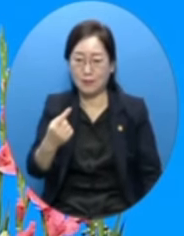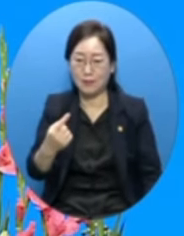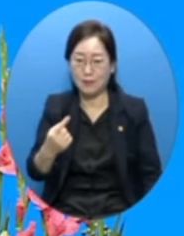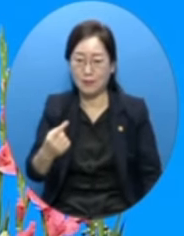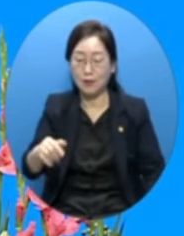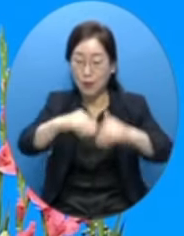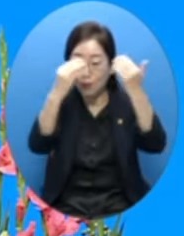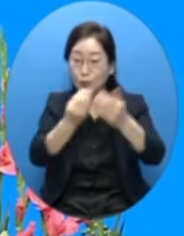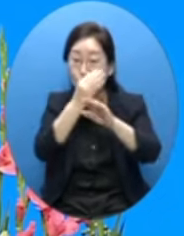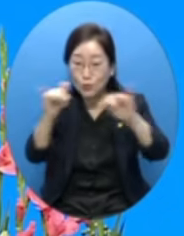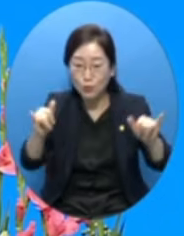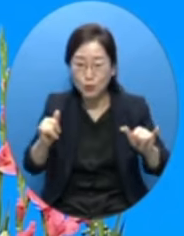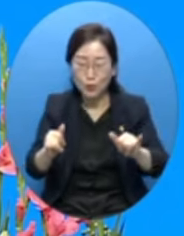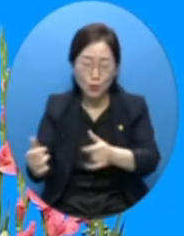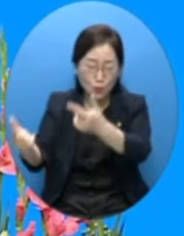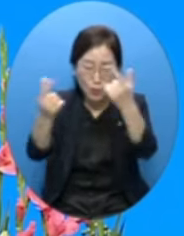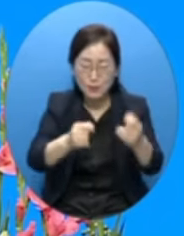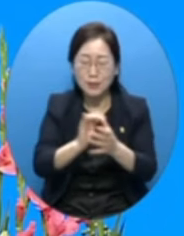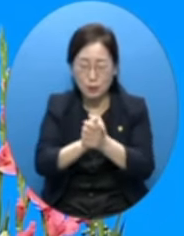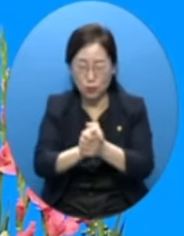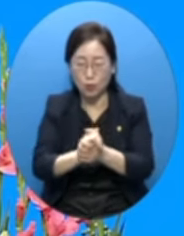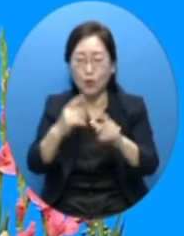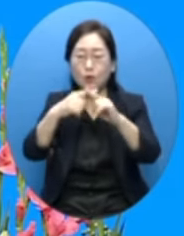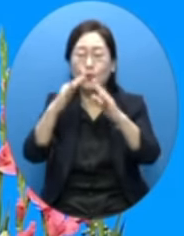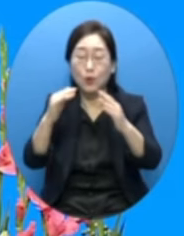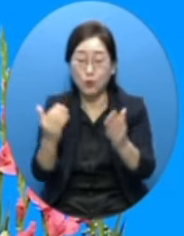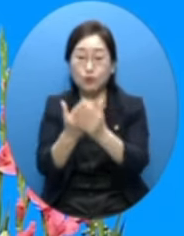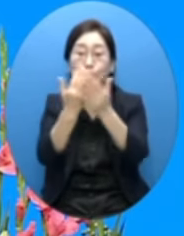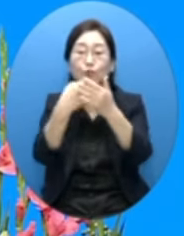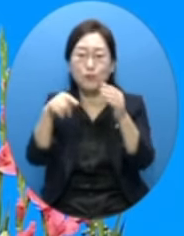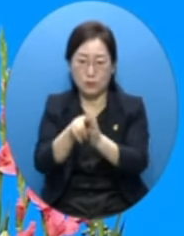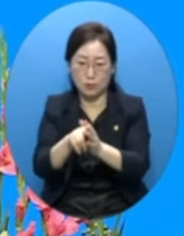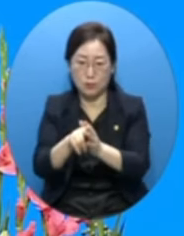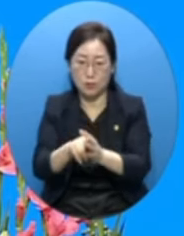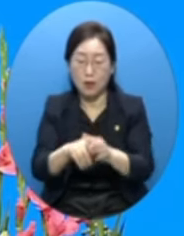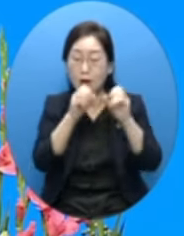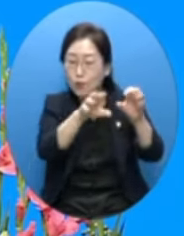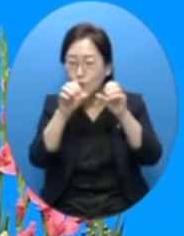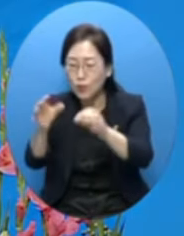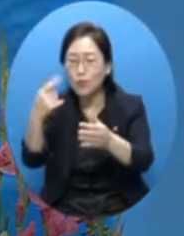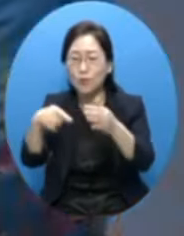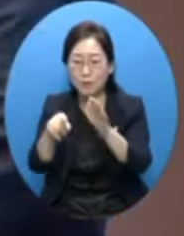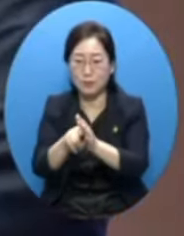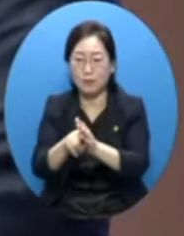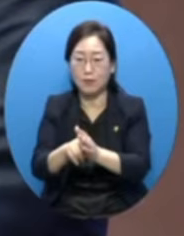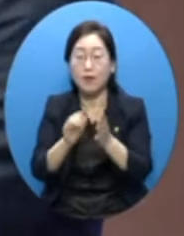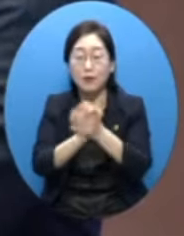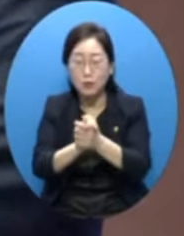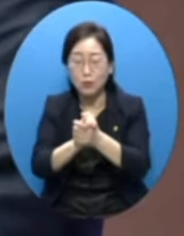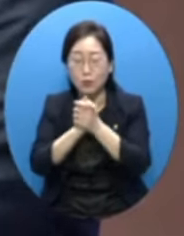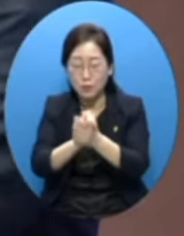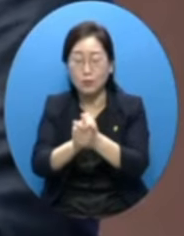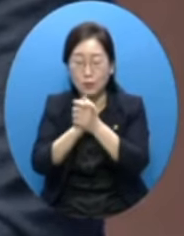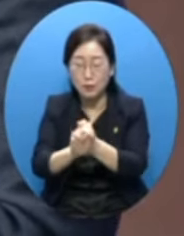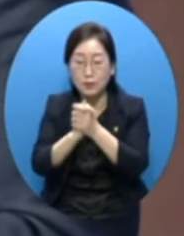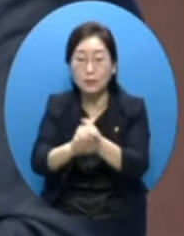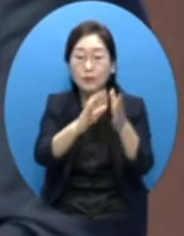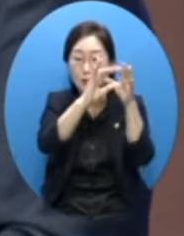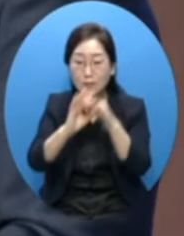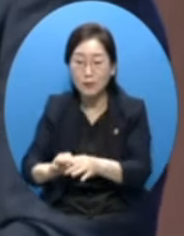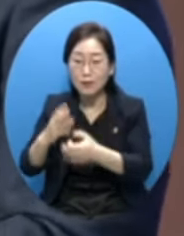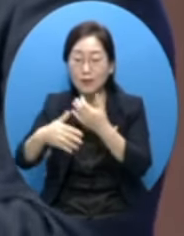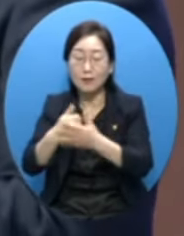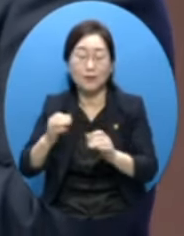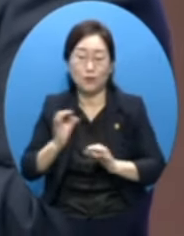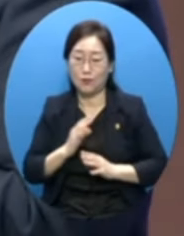모든 성도가 기도해야 됩니다. 교회 부흥을 위해서 기도해야 됩니다. 믿지 않은 사람을 구원하기 위해서 기도해야 되는 것입니다. 기도하고 또 기도하고 기도할 때 하나님의